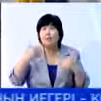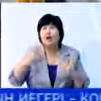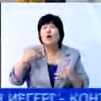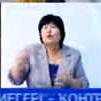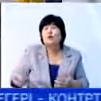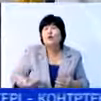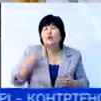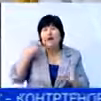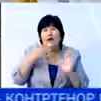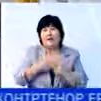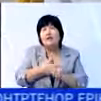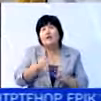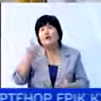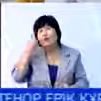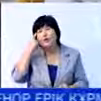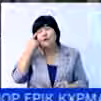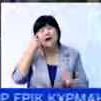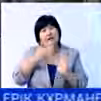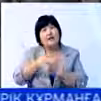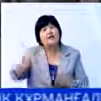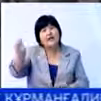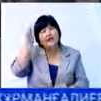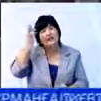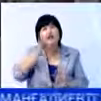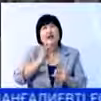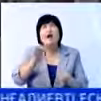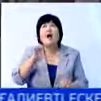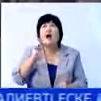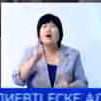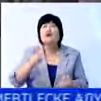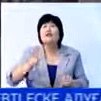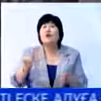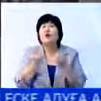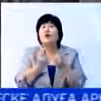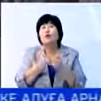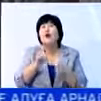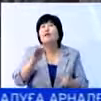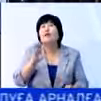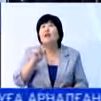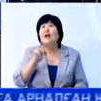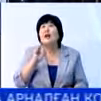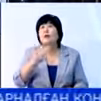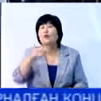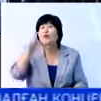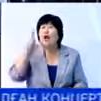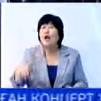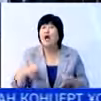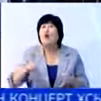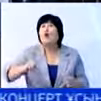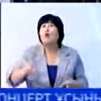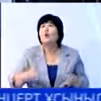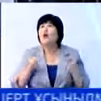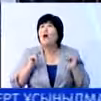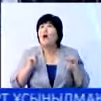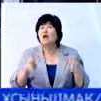дүниетанымын тантар, талғамды ой, танымдық естеліктер айтылды. Ақынның курстасы Файзолла Сахиев оның адамгершілігі мен досқа